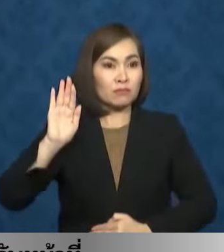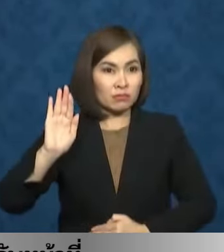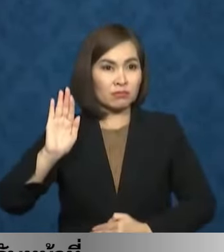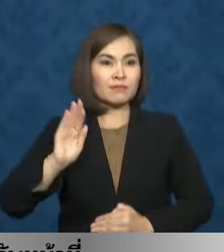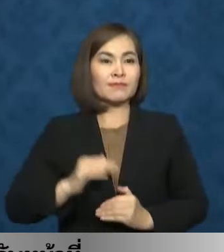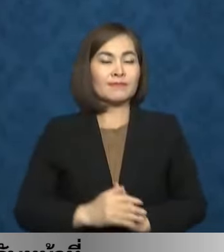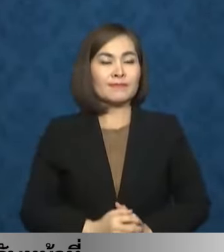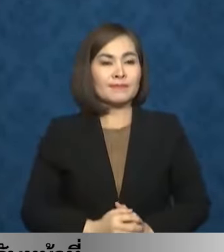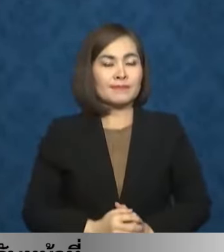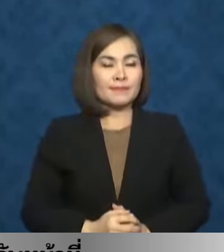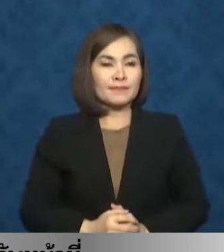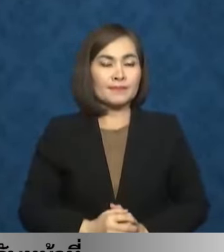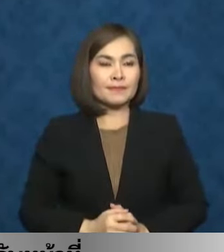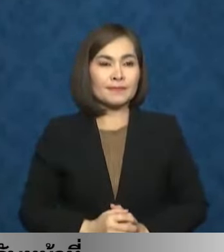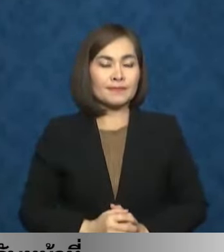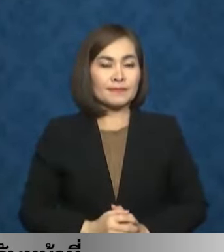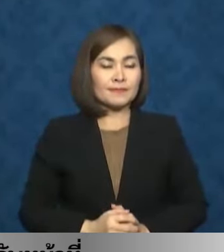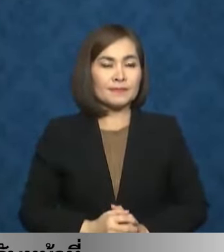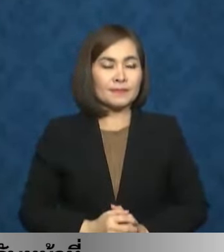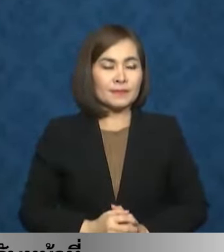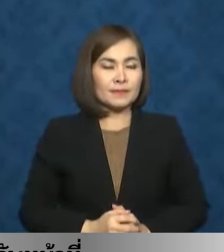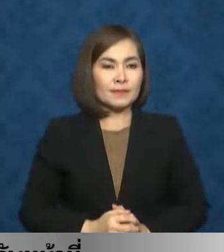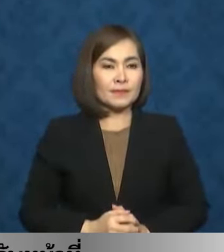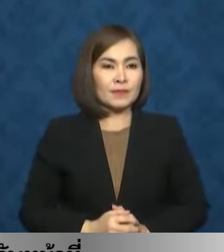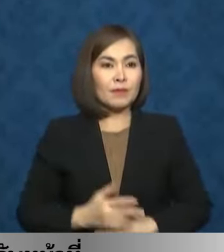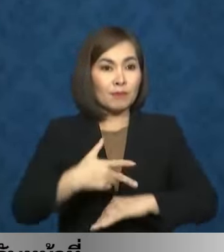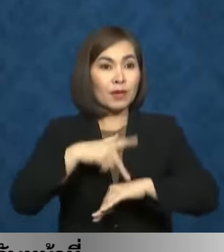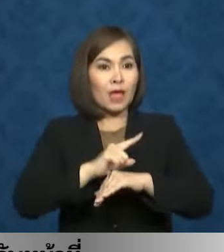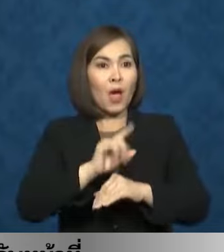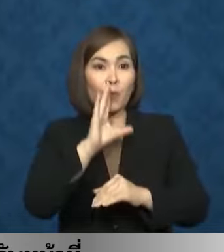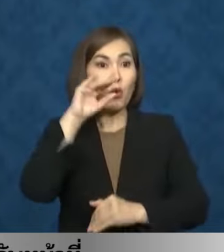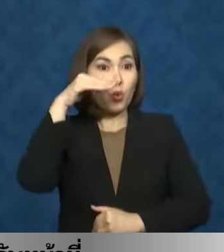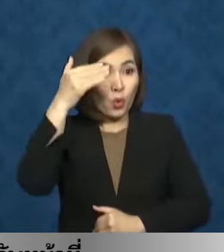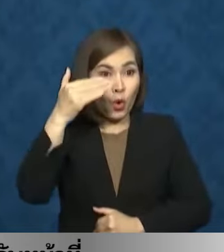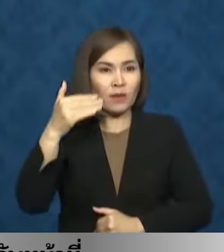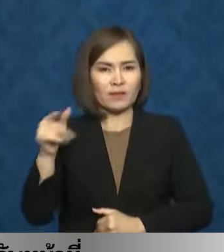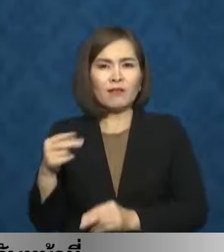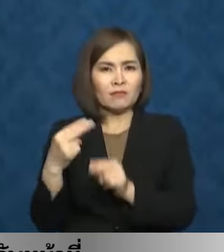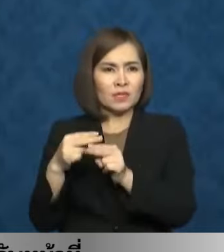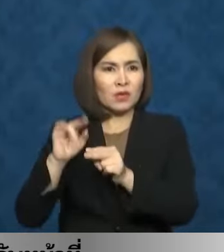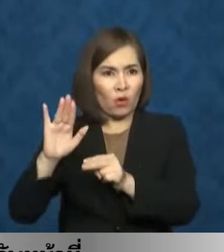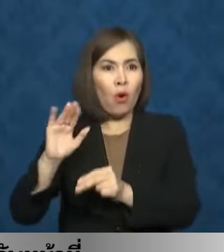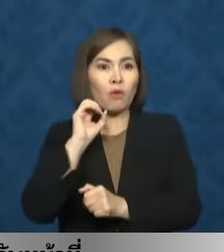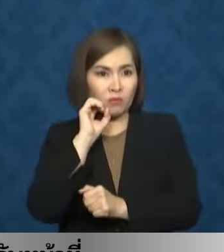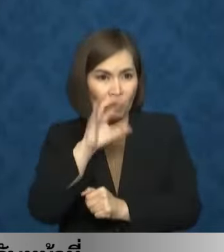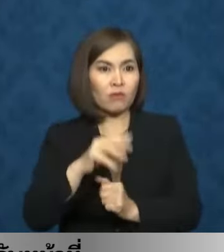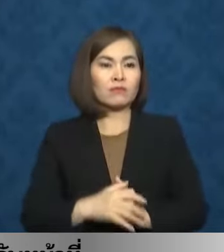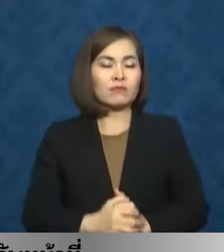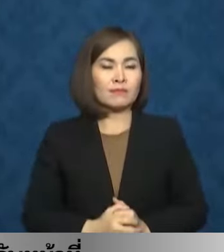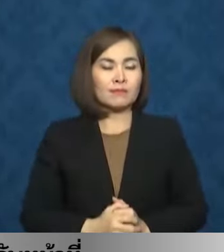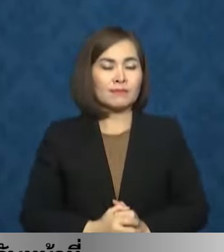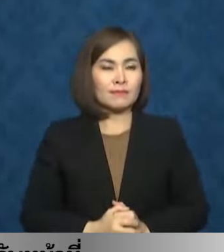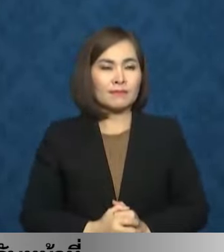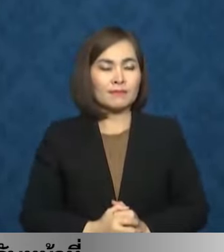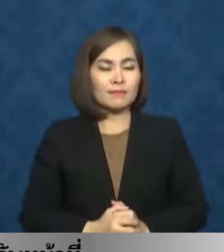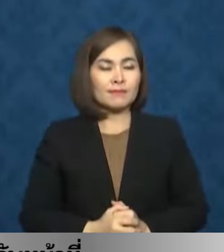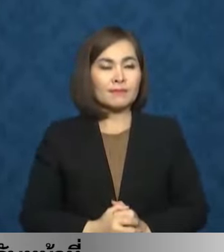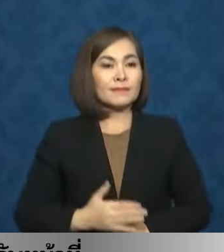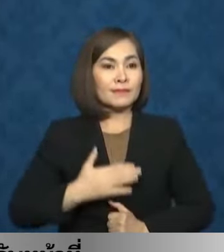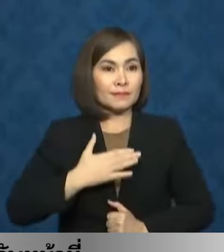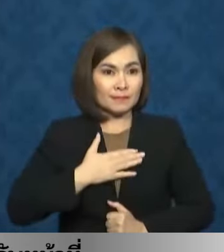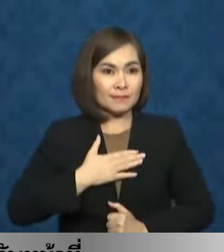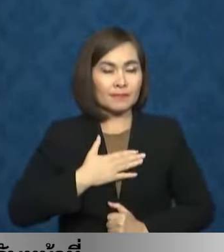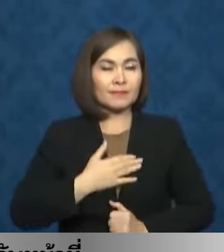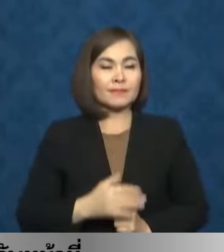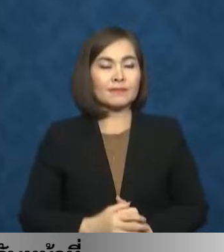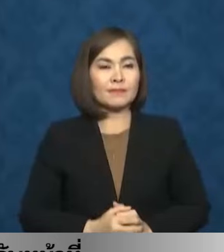นโดยผมจะเป็นผู้กล่าวนำและโปรดระบุชื่อท่านในตอนต้นครับข้าพเจ้า ข้